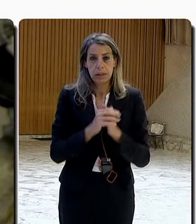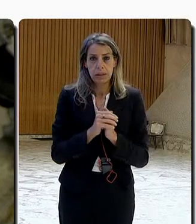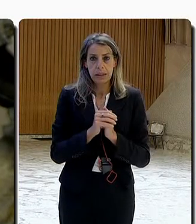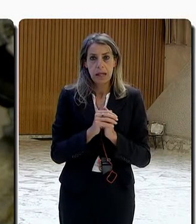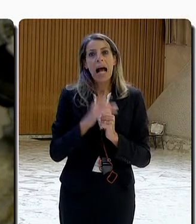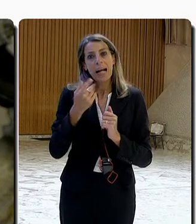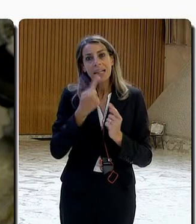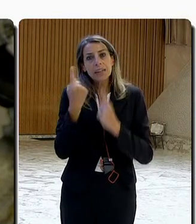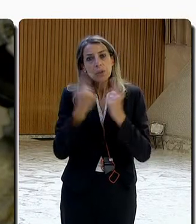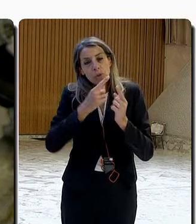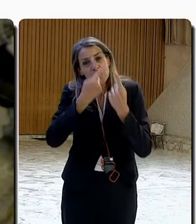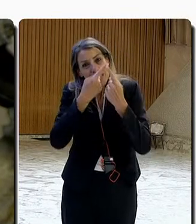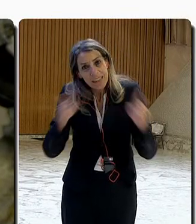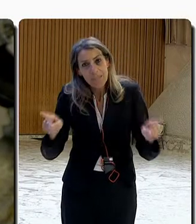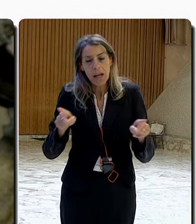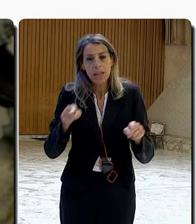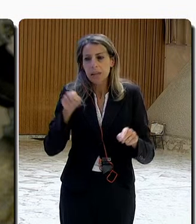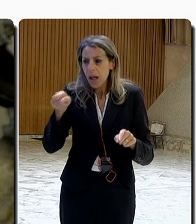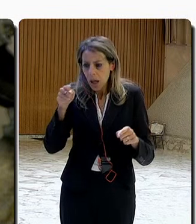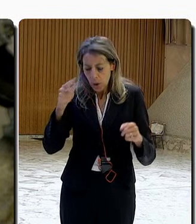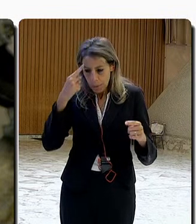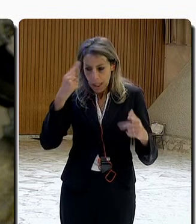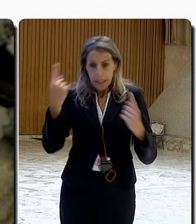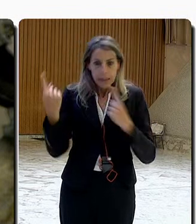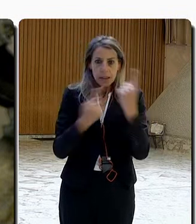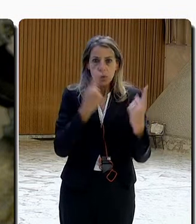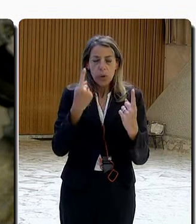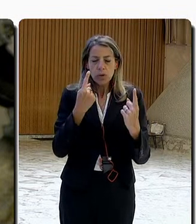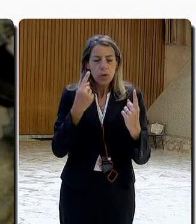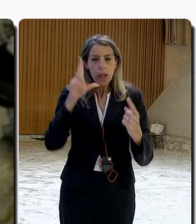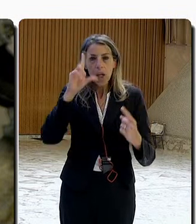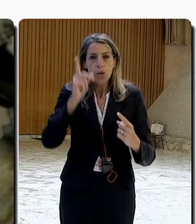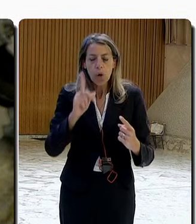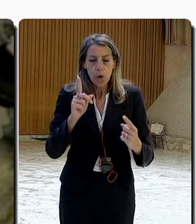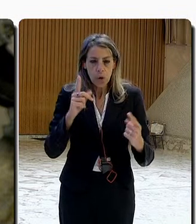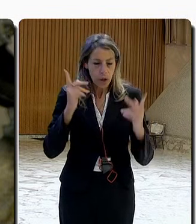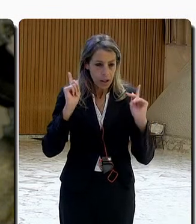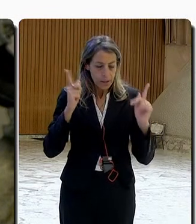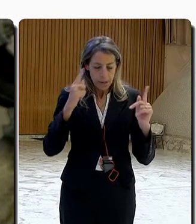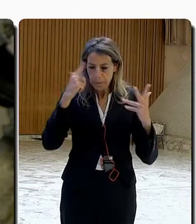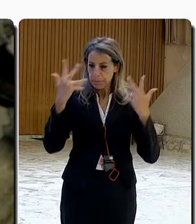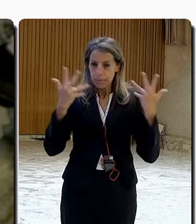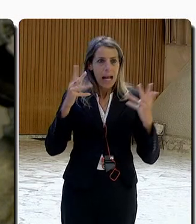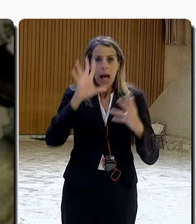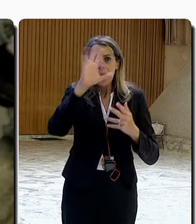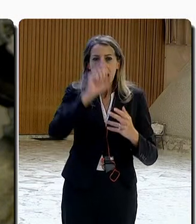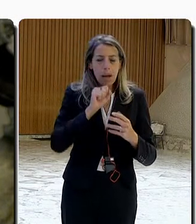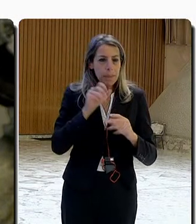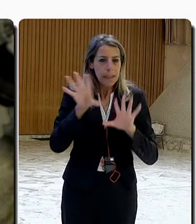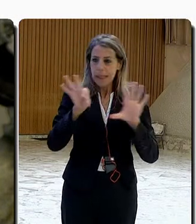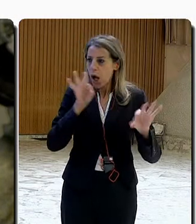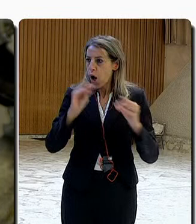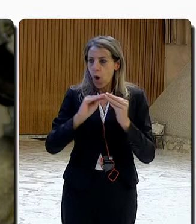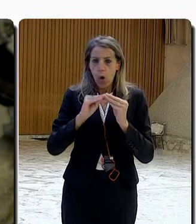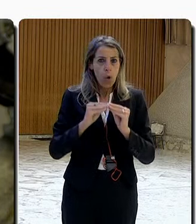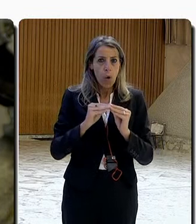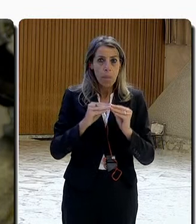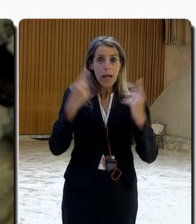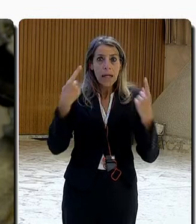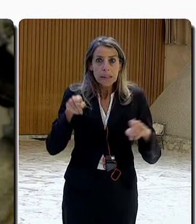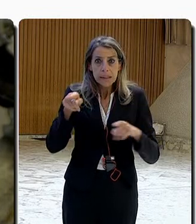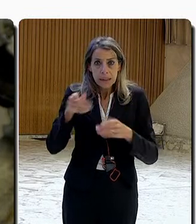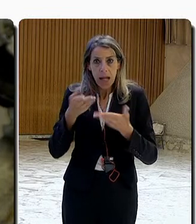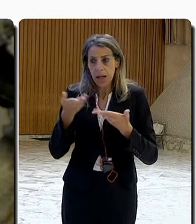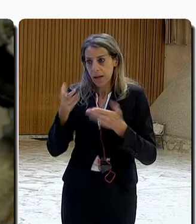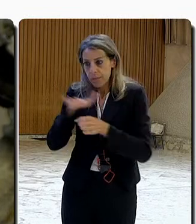Il discernimento è un punto chiave. Solo con il discernimento